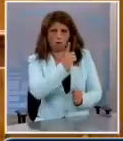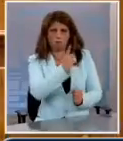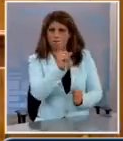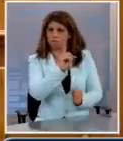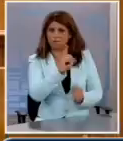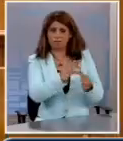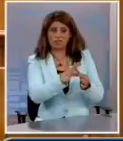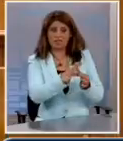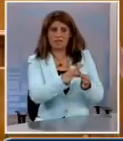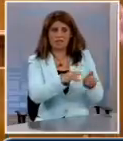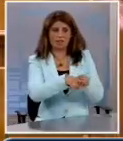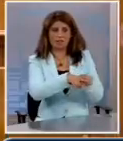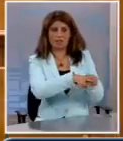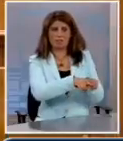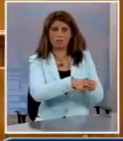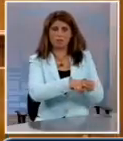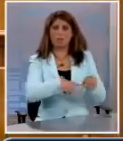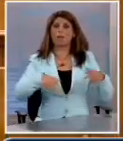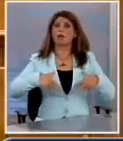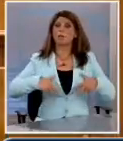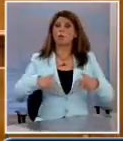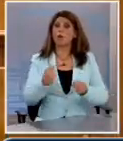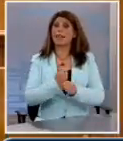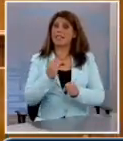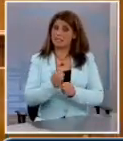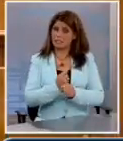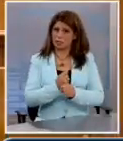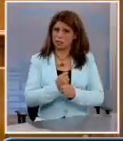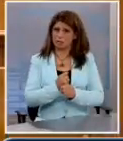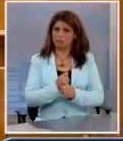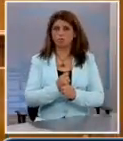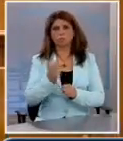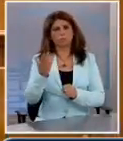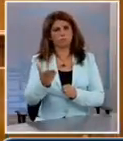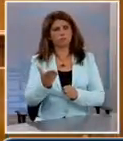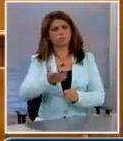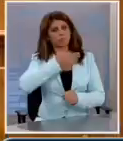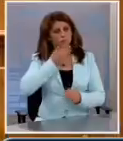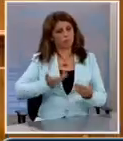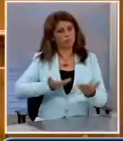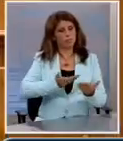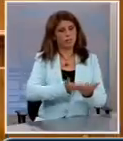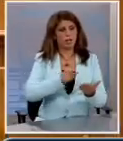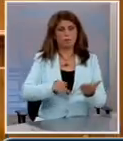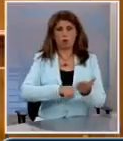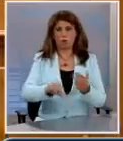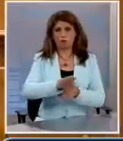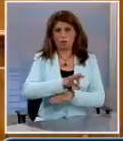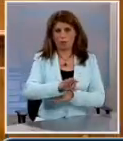σας συνεργάτες. Ο Υπουργός Εργασίας, ο οποίος εισηγείται αυτό το